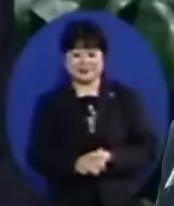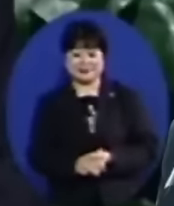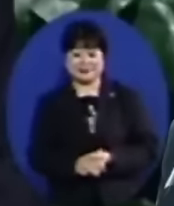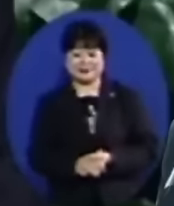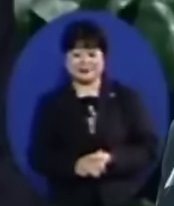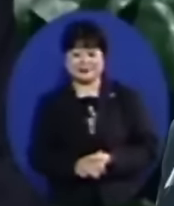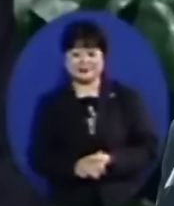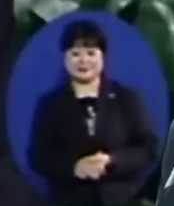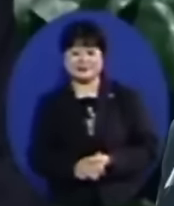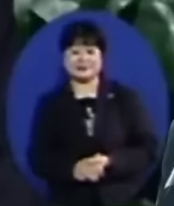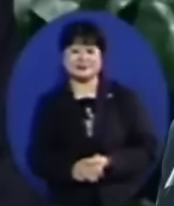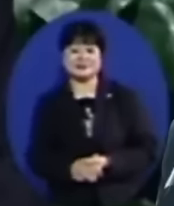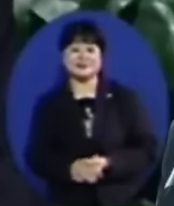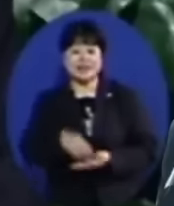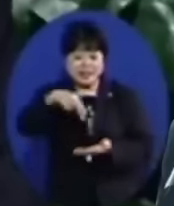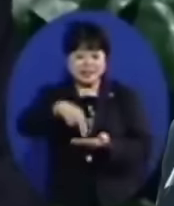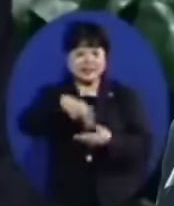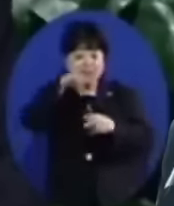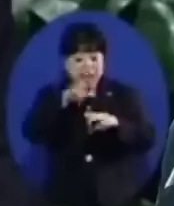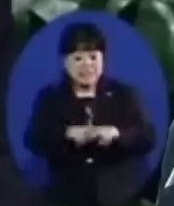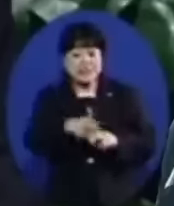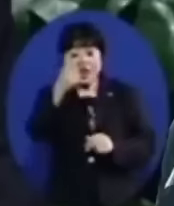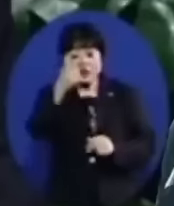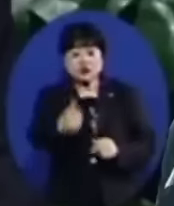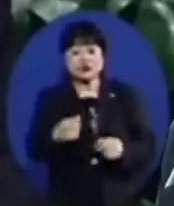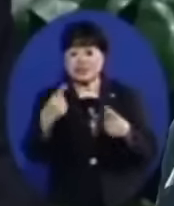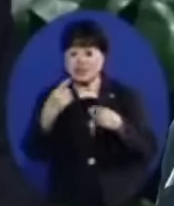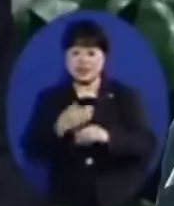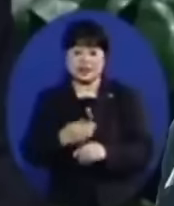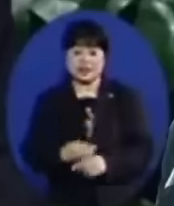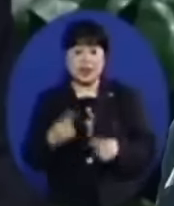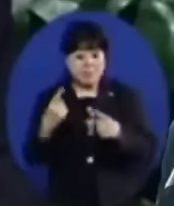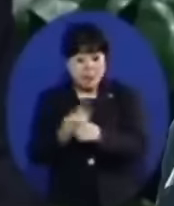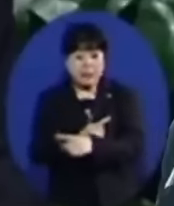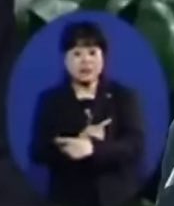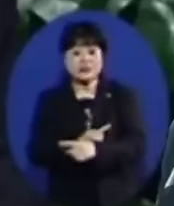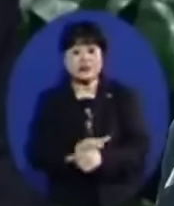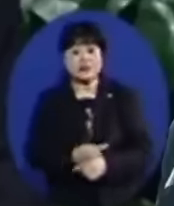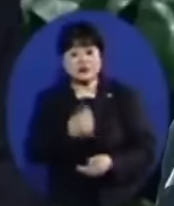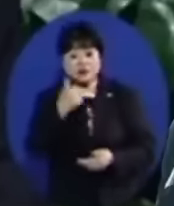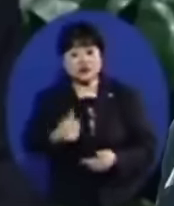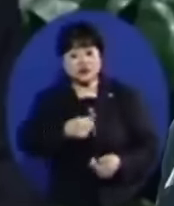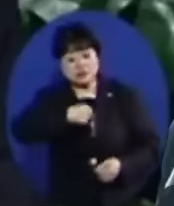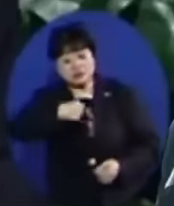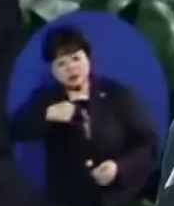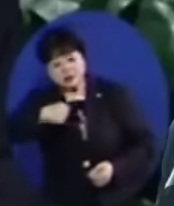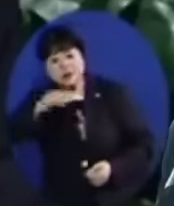이래서는 아니라 달라진 주인이 우리를 끌고 가요.